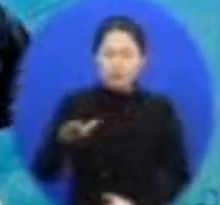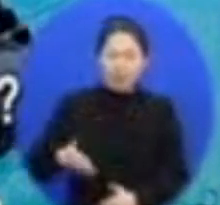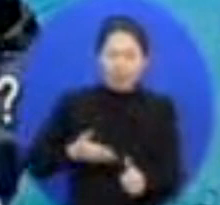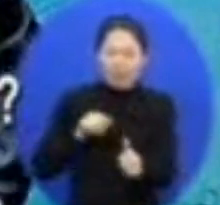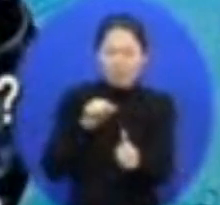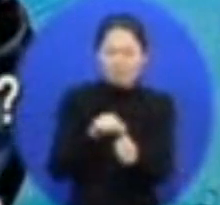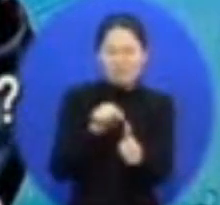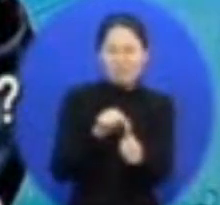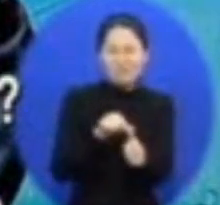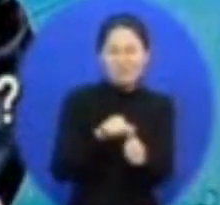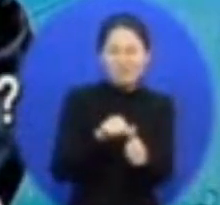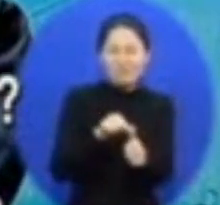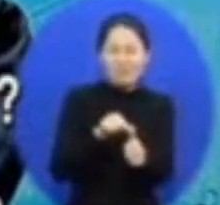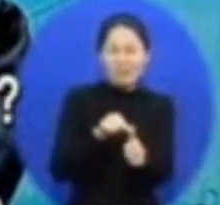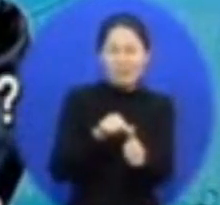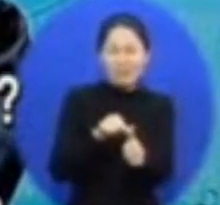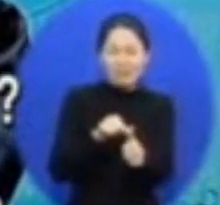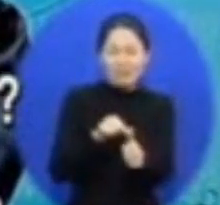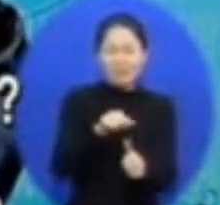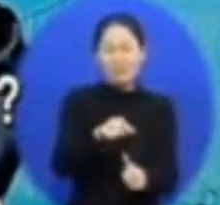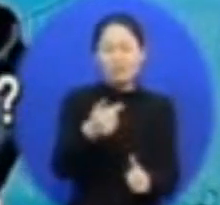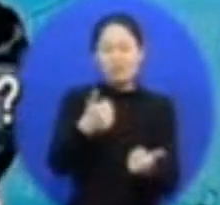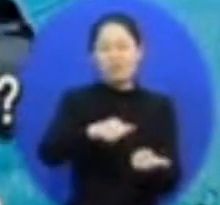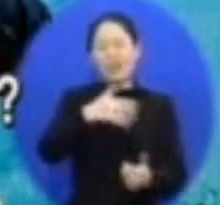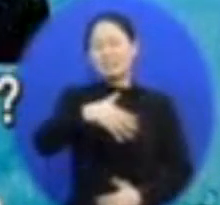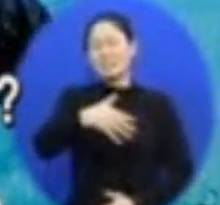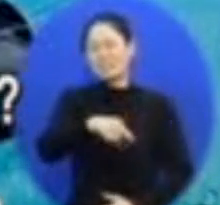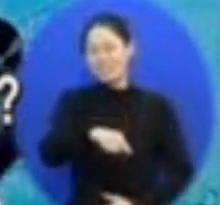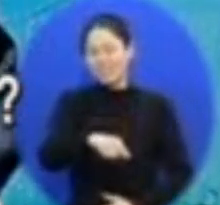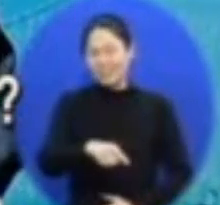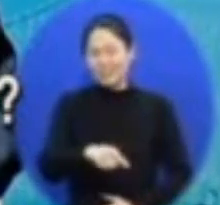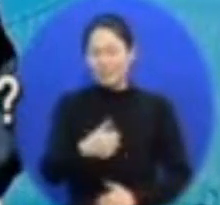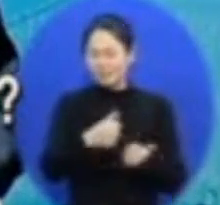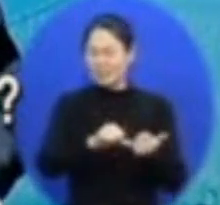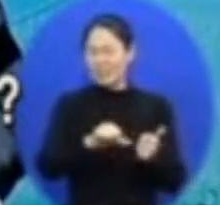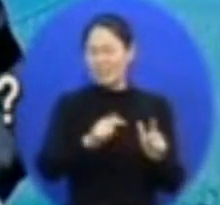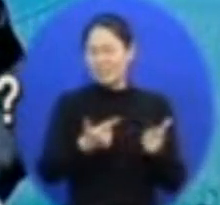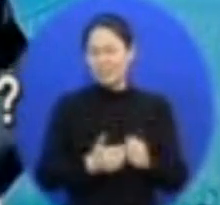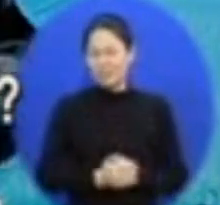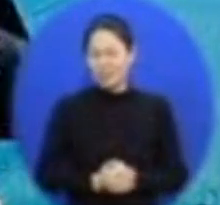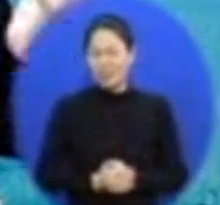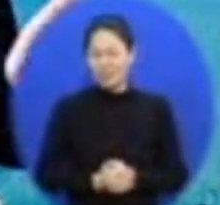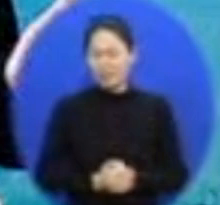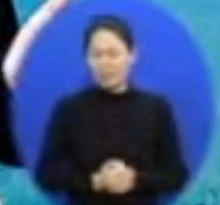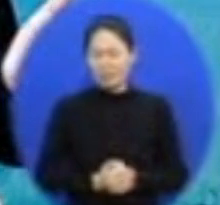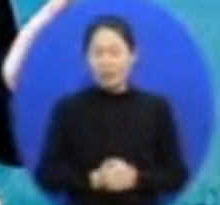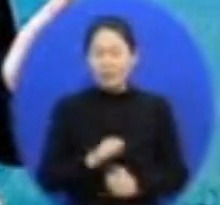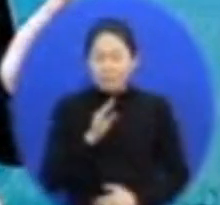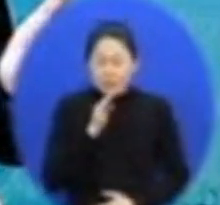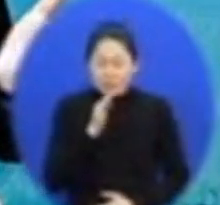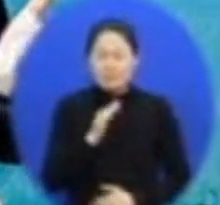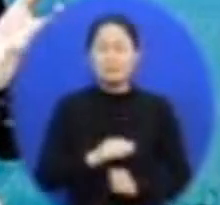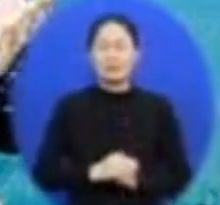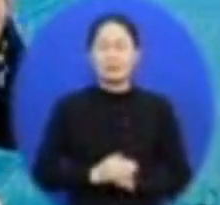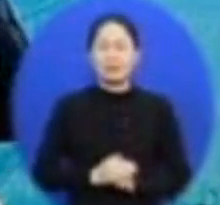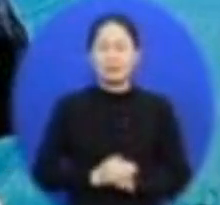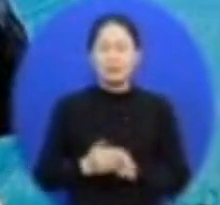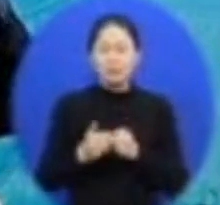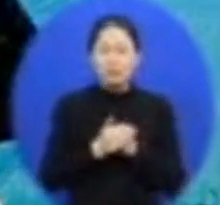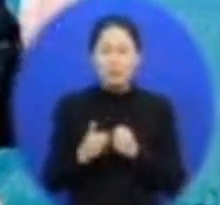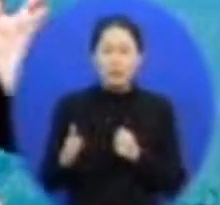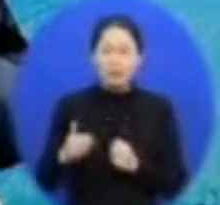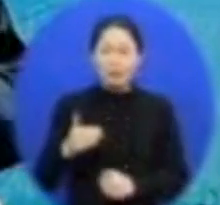구축기 입니다 죽기는 보가 죽어 너 난 죽었어 그 게 사실이거든요 그러니까